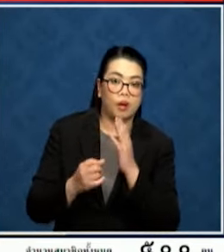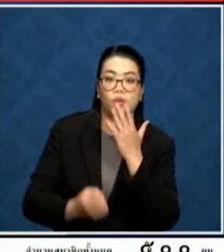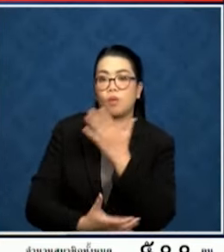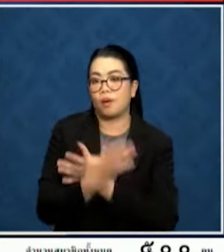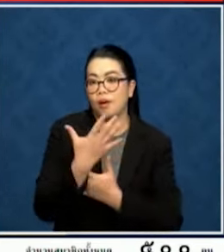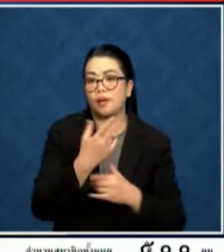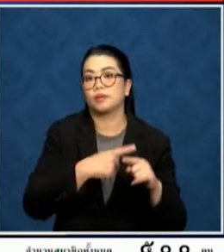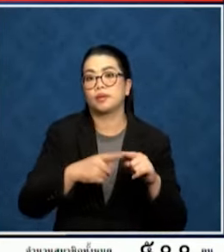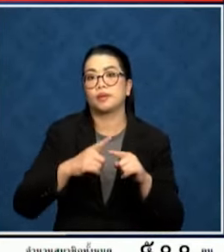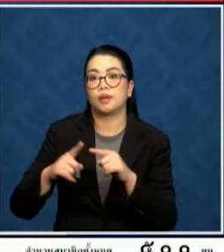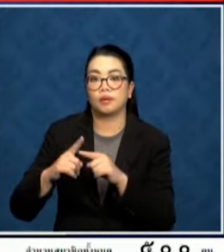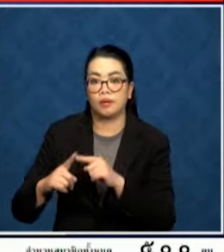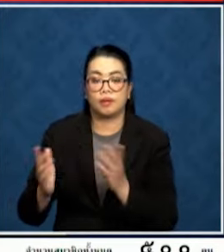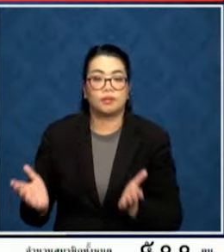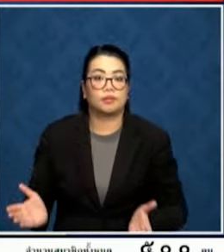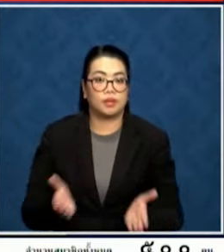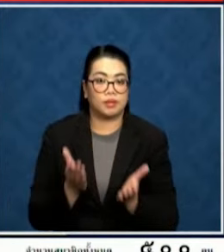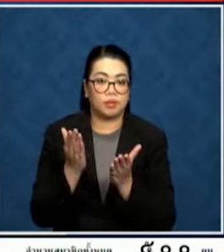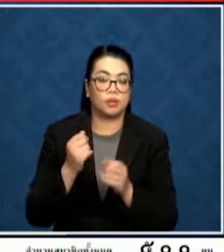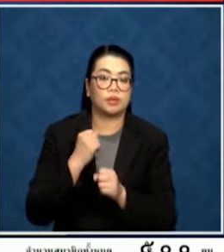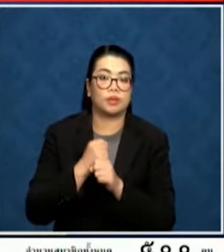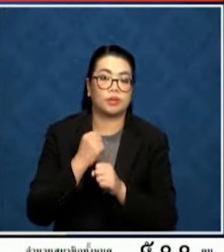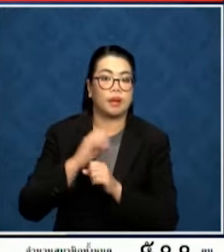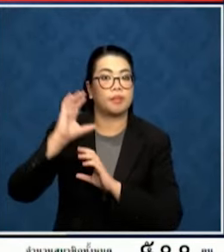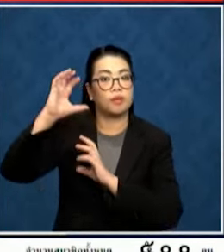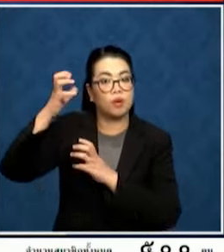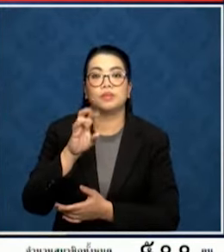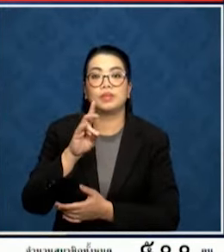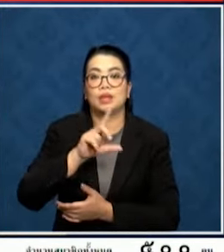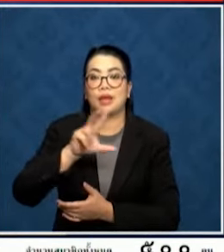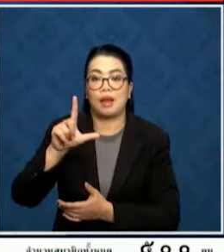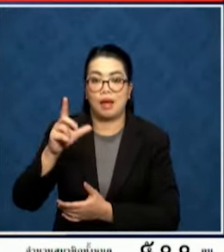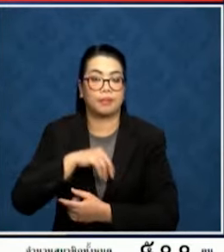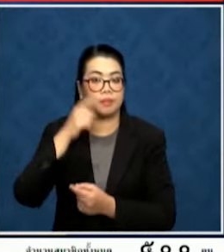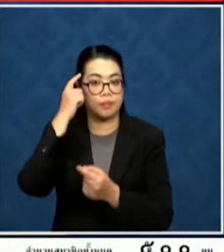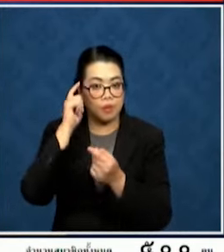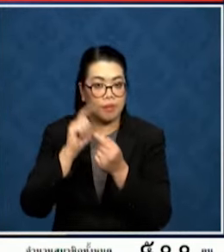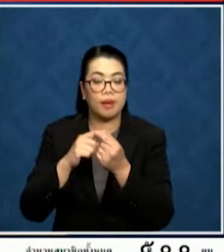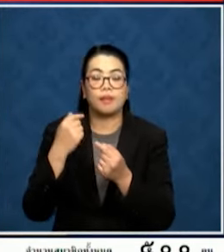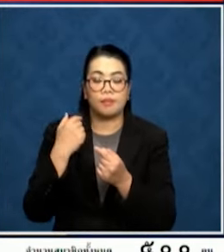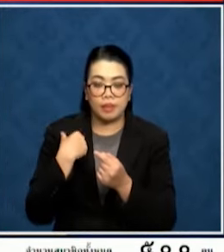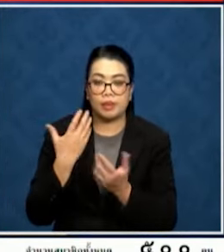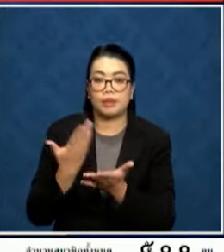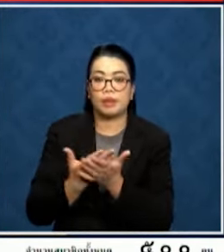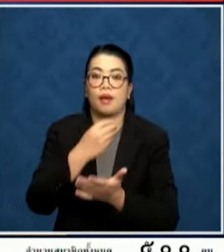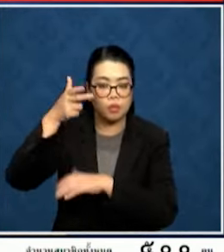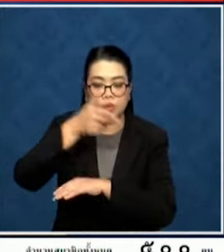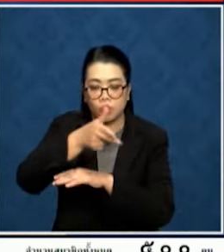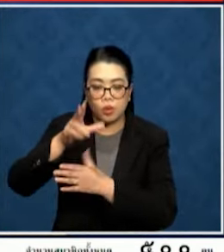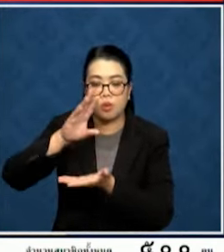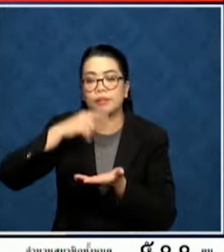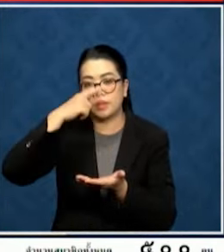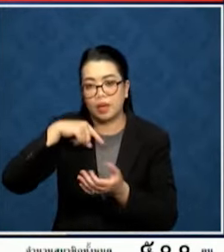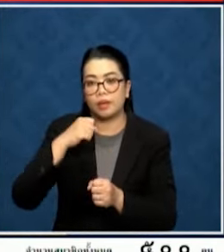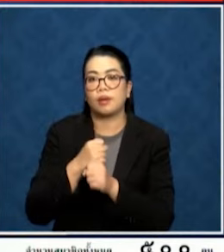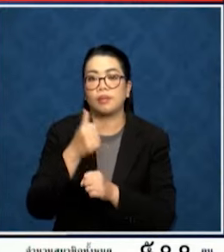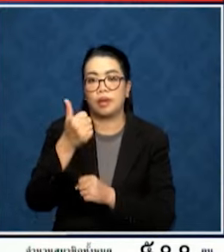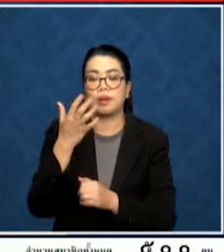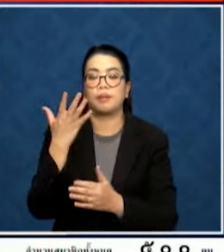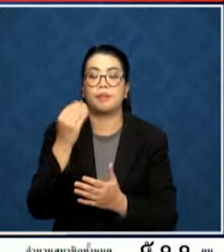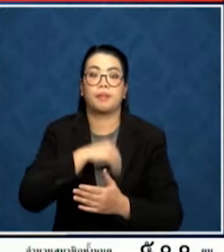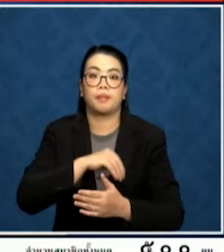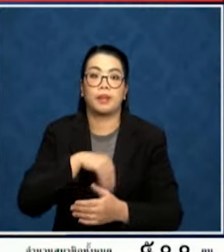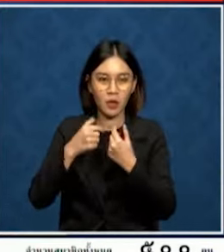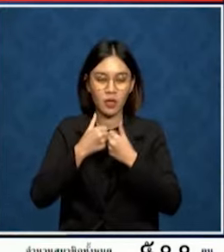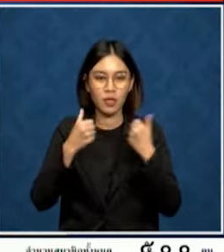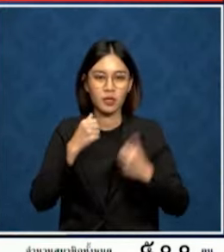นกันครับการสนับสนุนการถ่ายทำภาพยนตร์ต่างประเทศในไทยโดยมีเป้าที่เราจะได้รายได้คืนมามากถึง